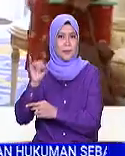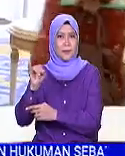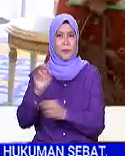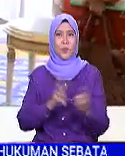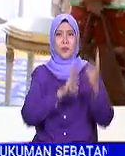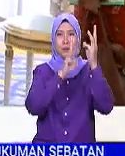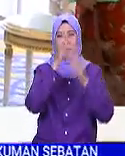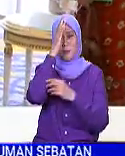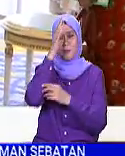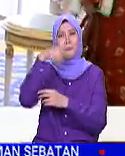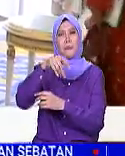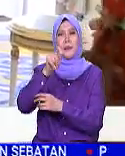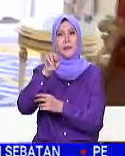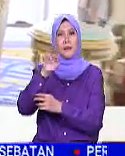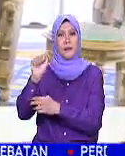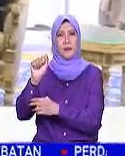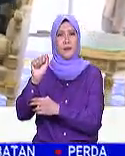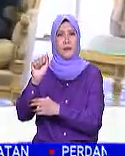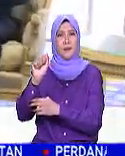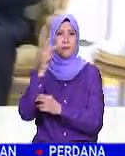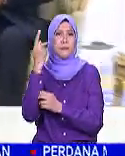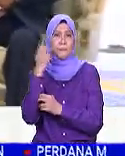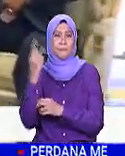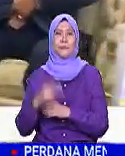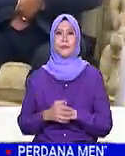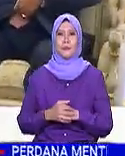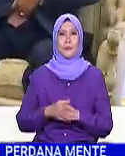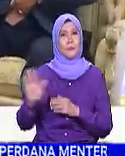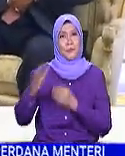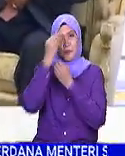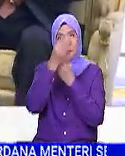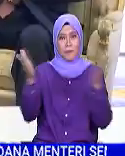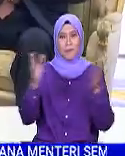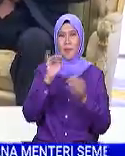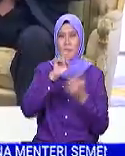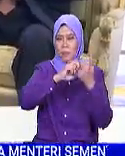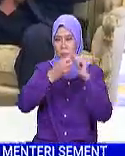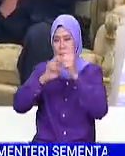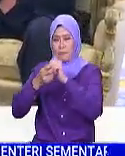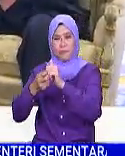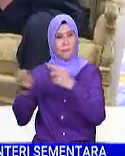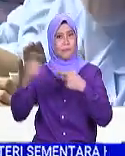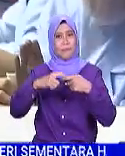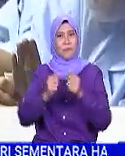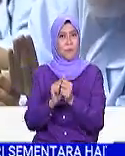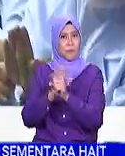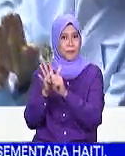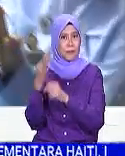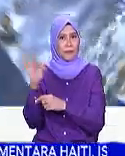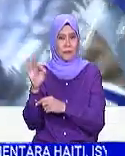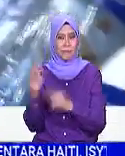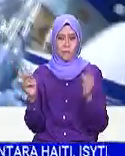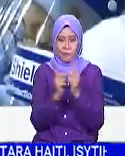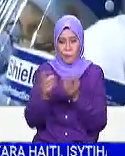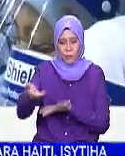Wisma Bapak Malaysia petrajaya kucing beliau Dalam pada itu juga berkata pelbagai isu berkaitan koobits 16 di Bincang dalam